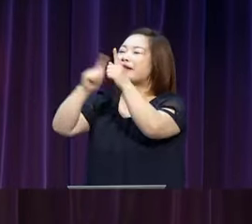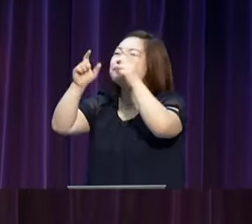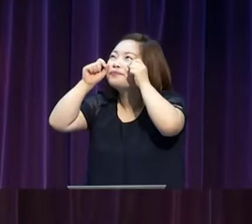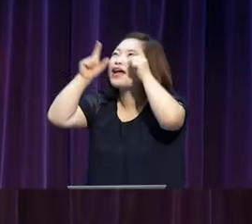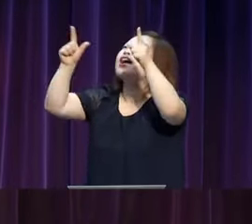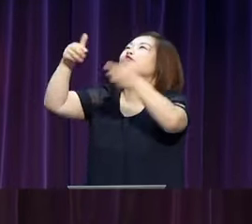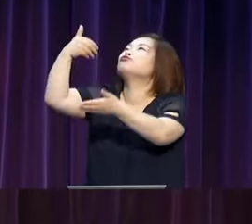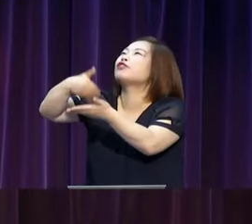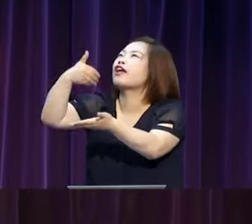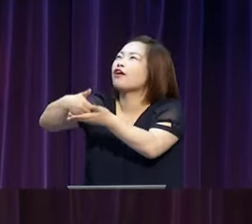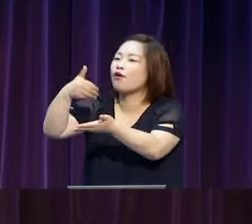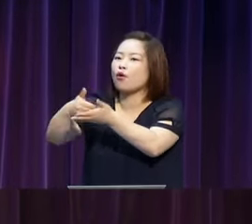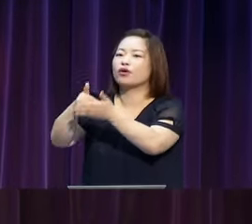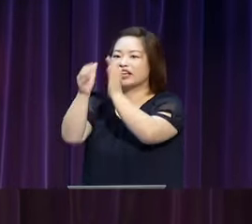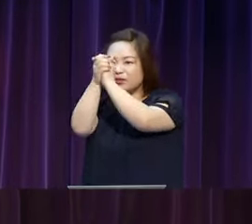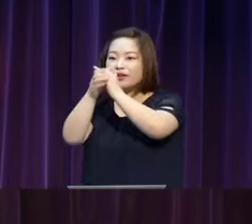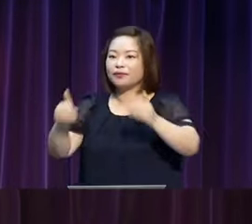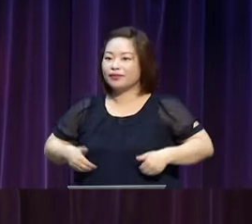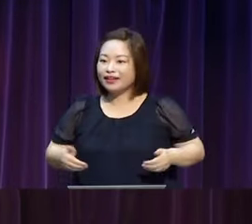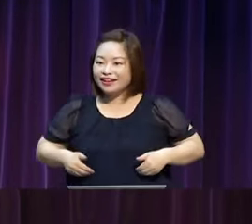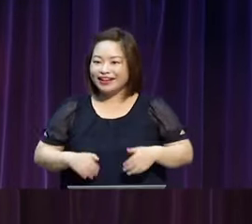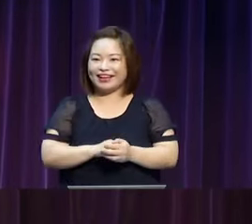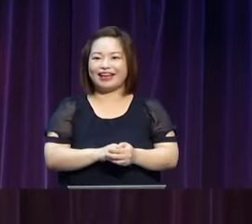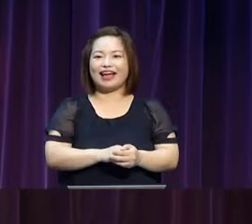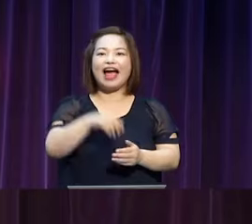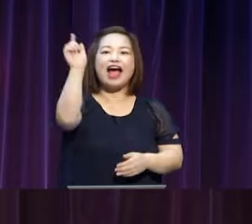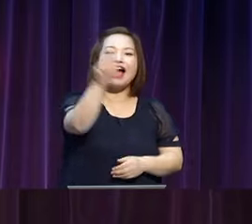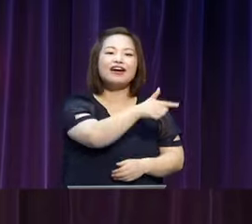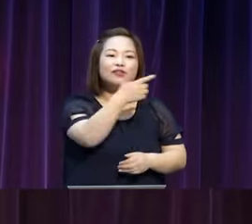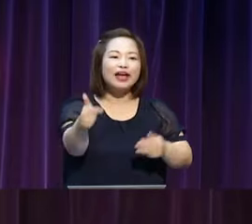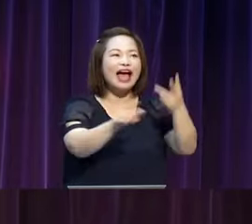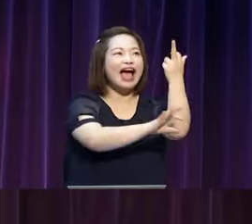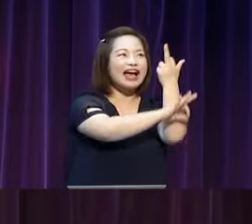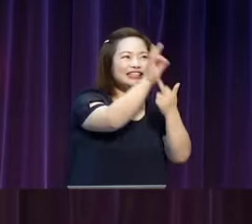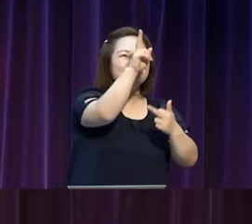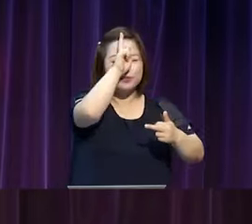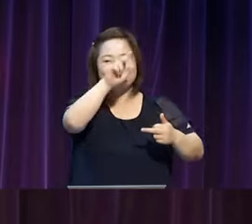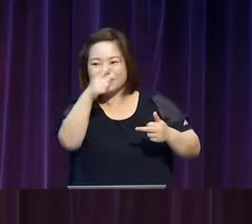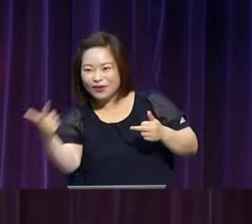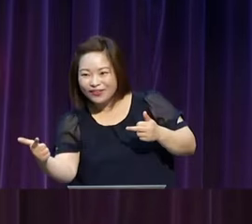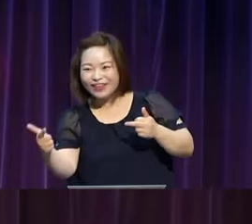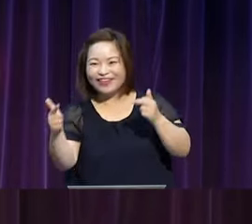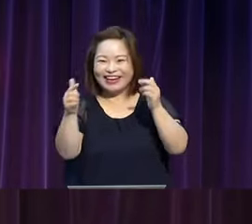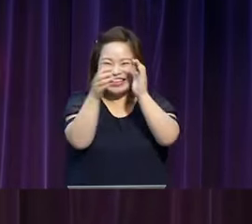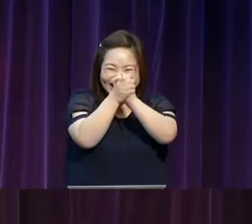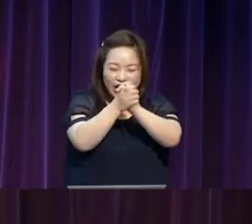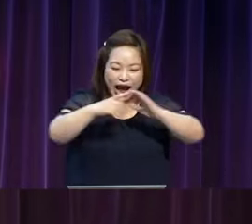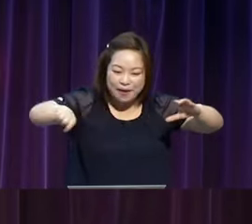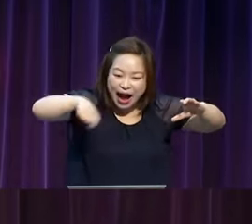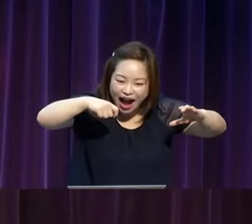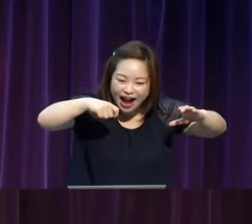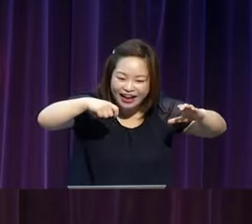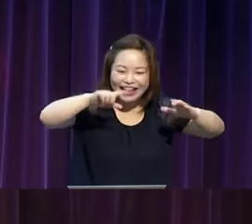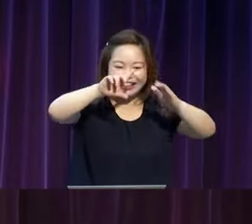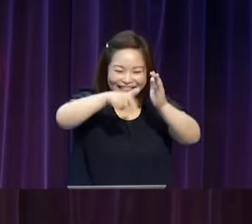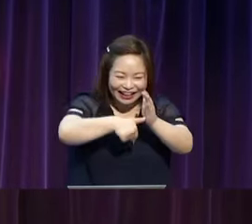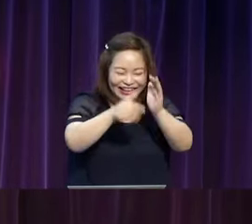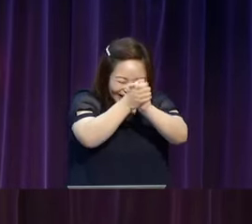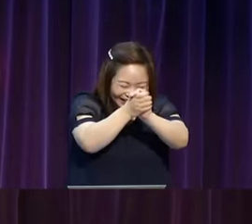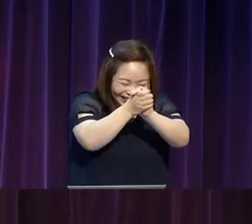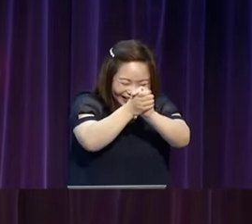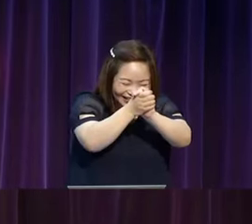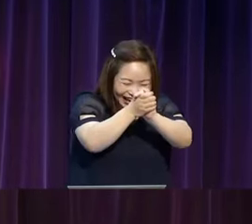있어요. 밥 먹을 때 세 번 하는 기도는 기본입니다. 밥 먹을 때 세 번 해놓고